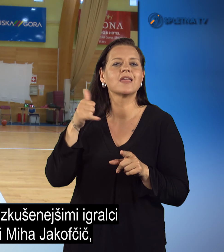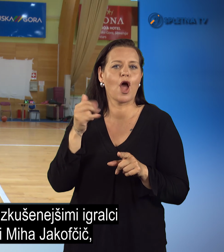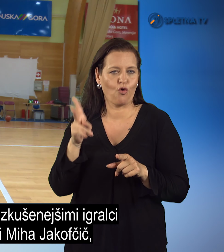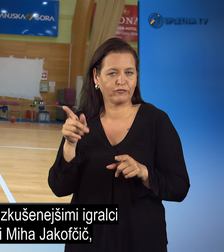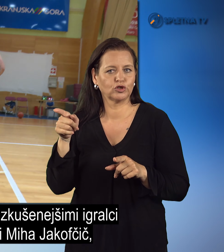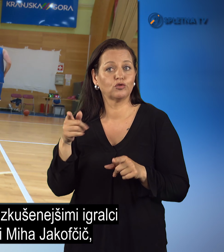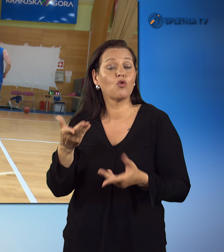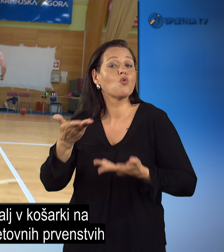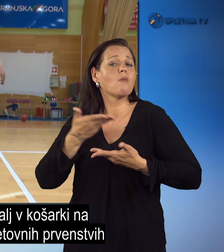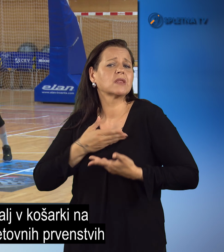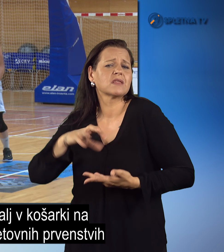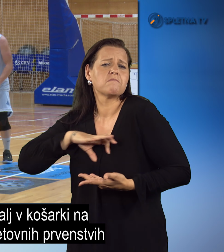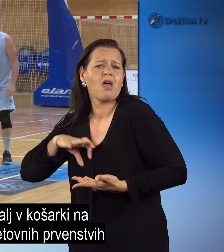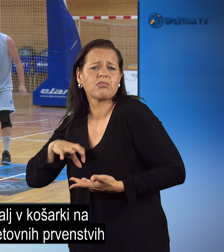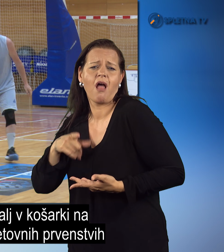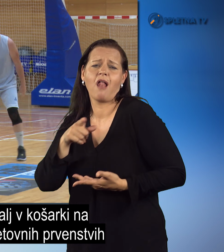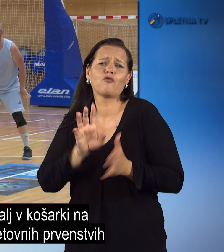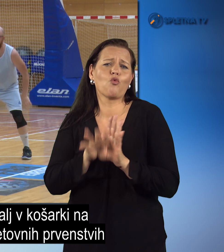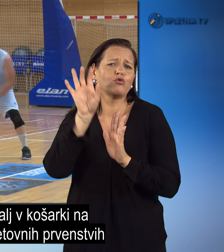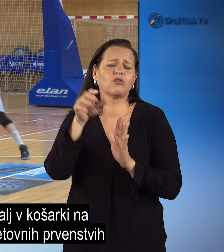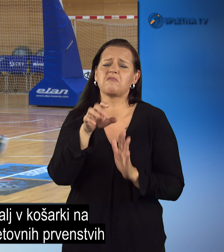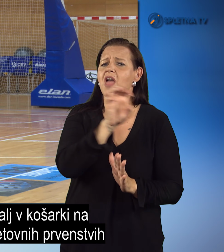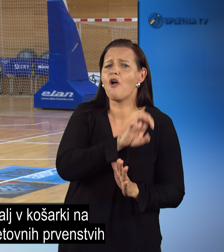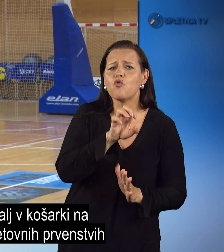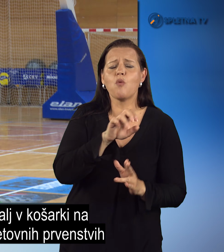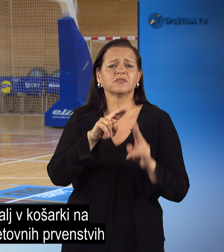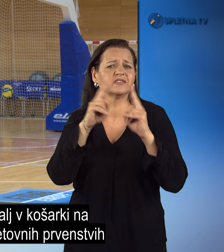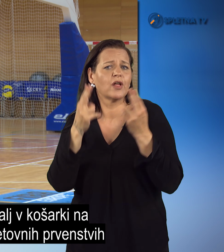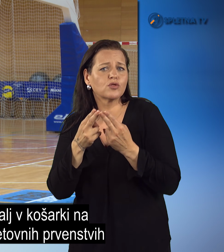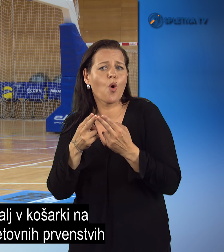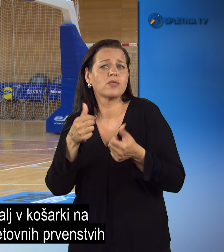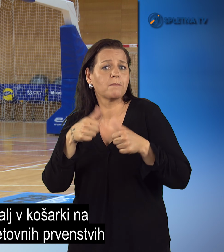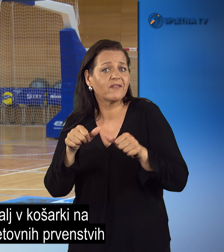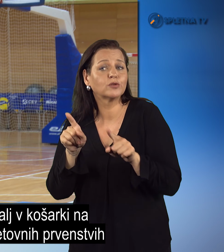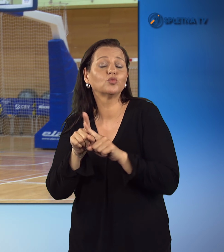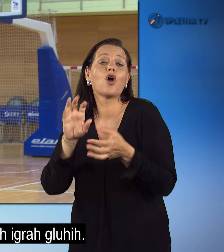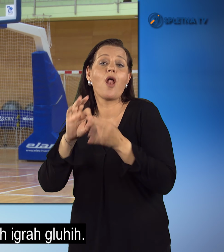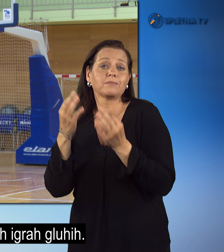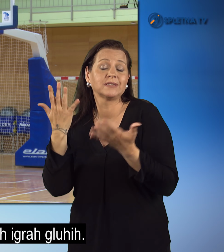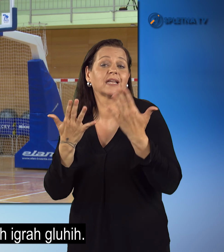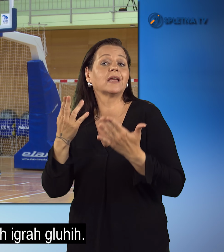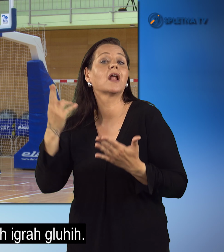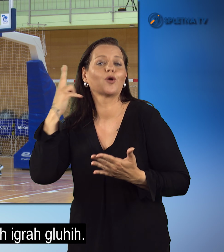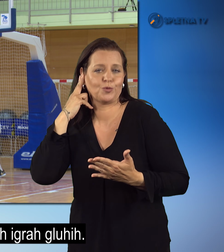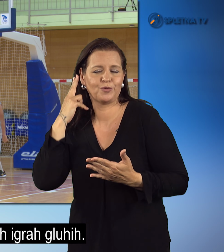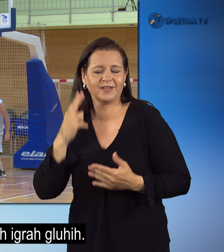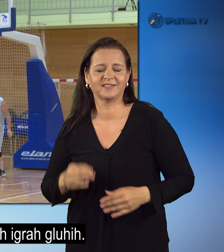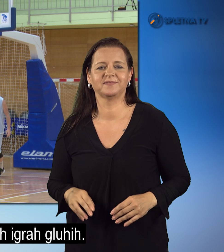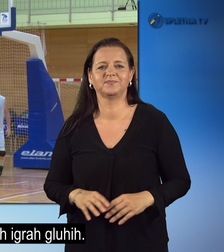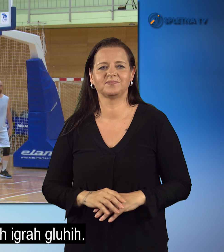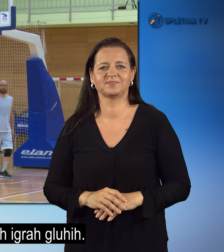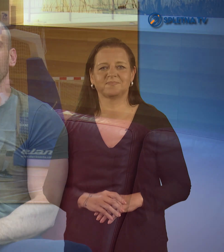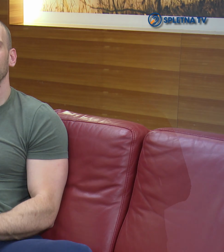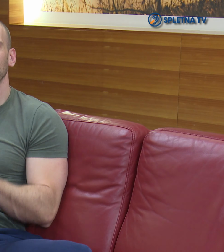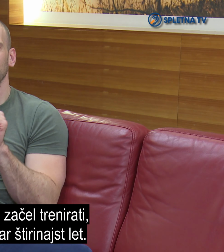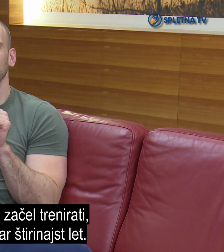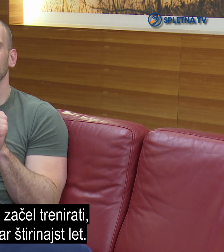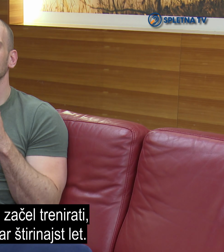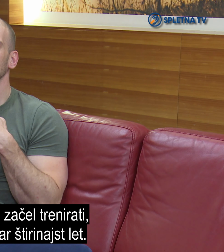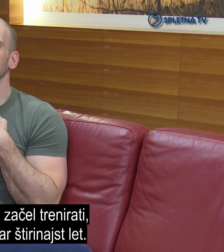Miha Jakovčič, dobitnik medalj v košarki na evropskih in svetovnih prvenstvih ter olimpijskih igrah